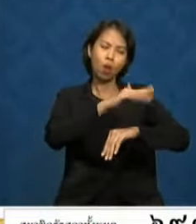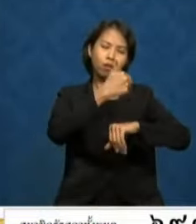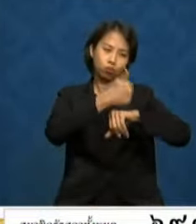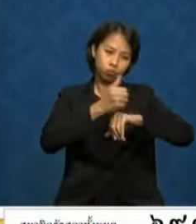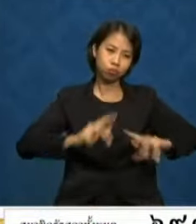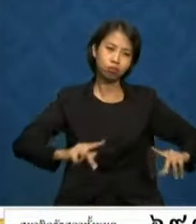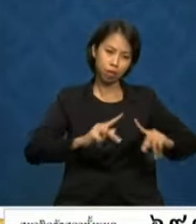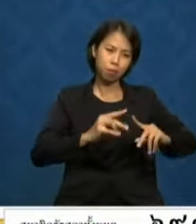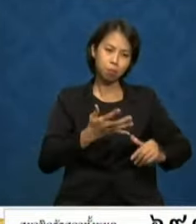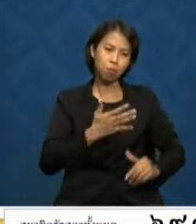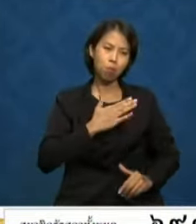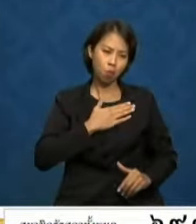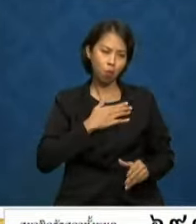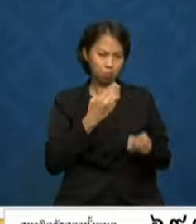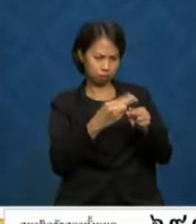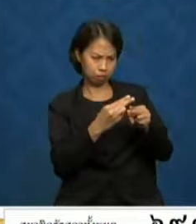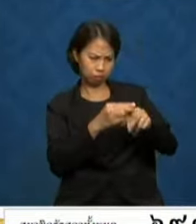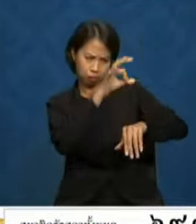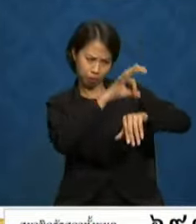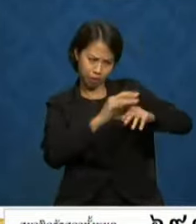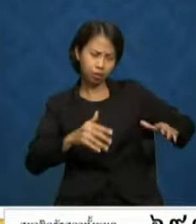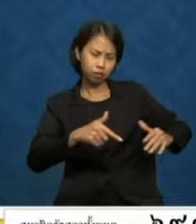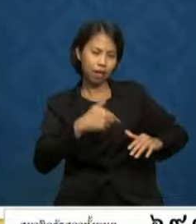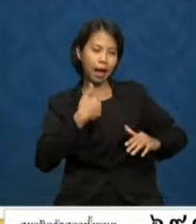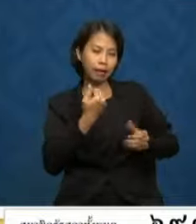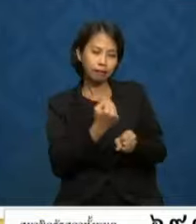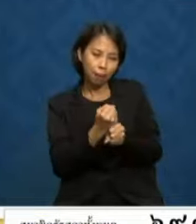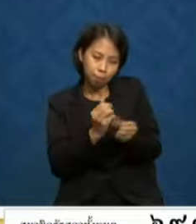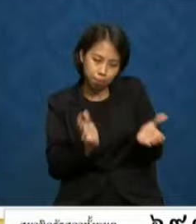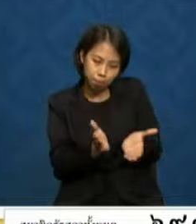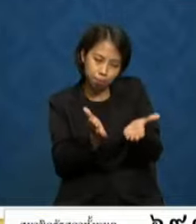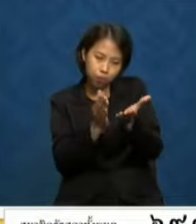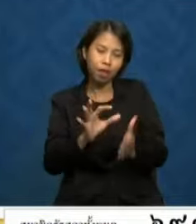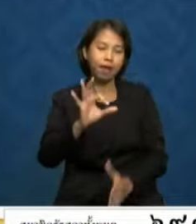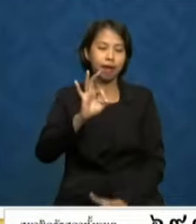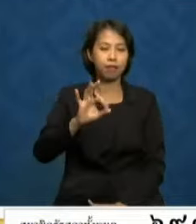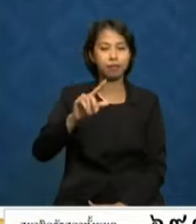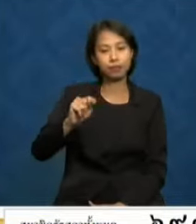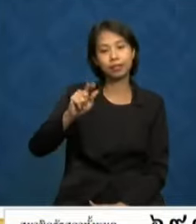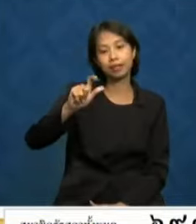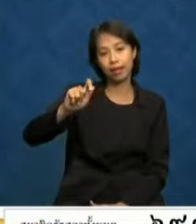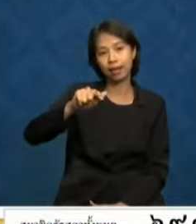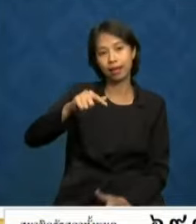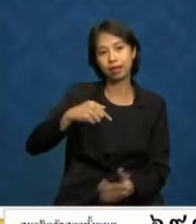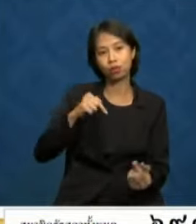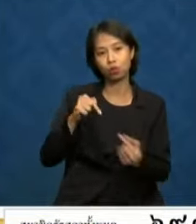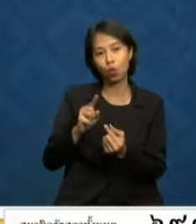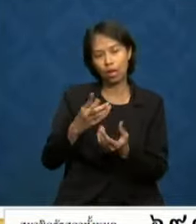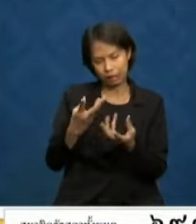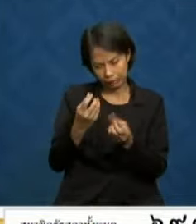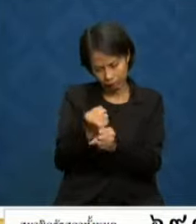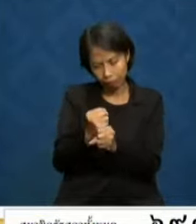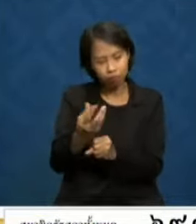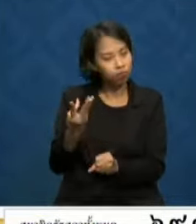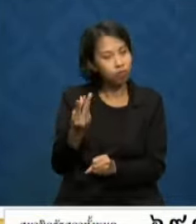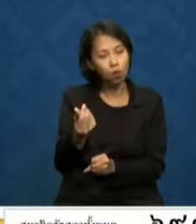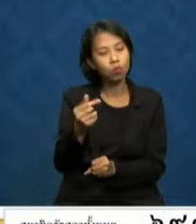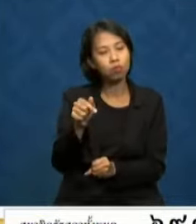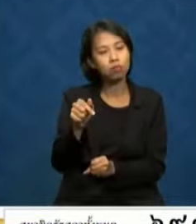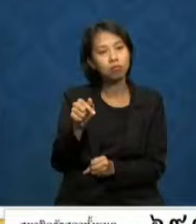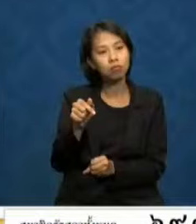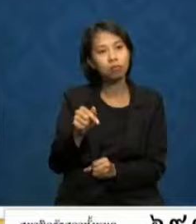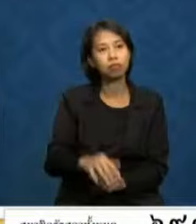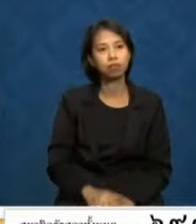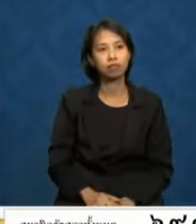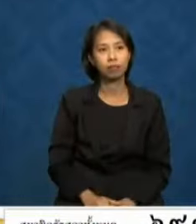ยิ่งยินดีฮะท่านประธานฮะท่านจะได้ผลักดันต่อนะครับเรื่องของ FTA การสร้างขีดความสามารถในประเทศรีบทำครับฝากกรมเจ